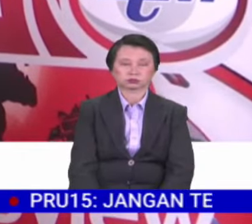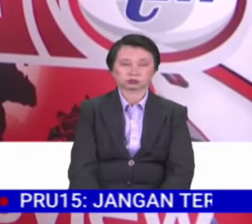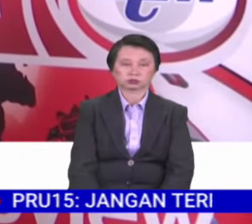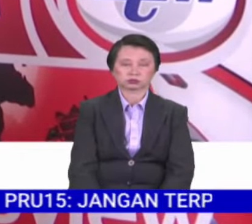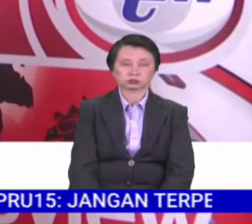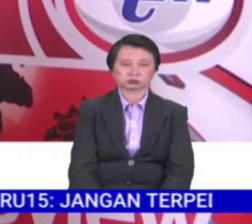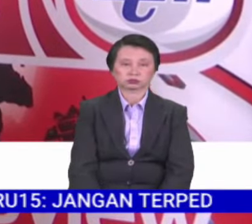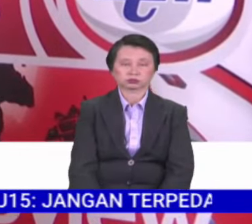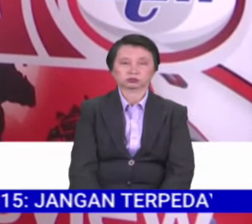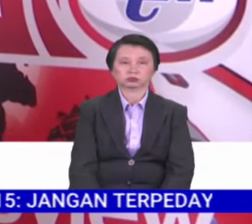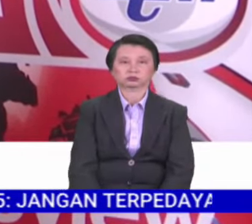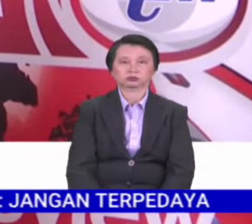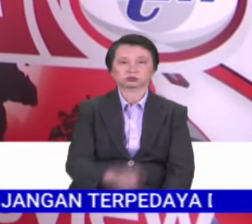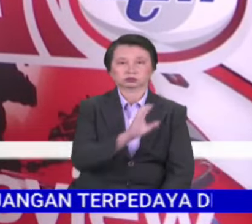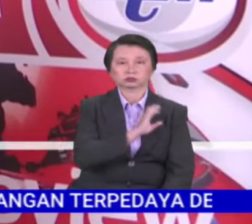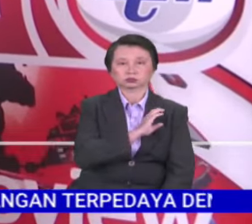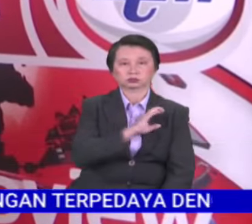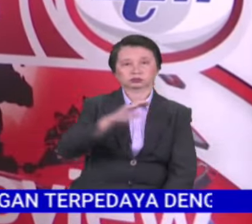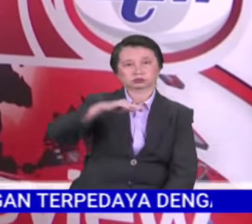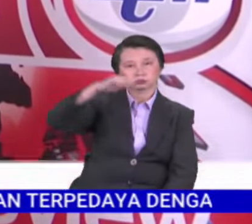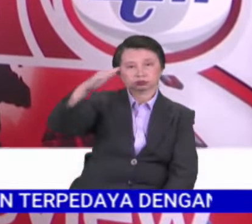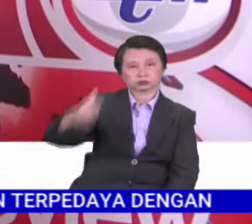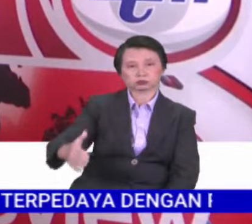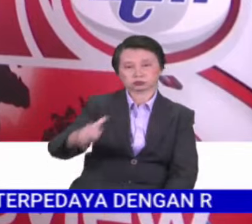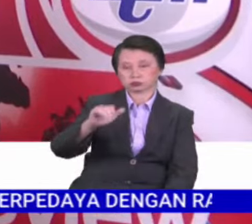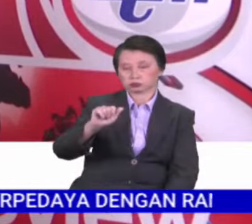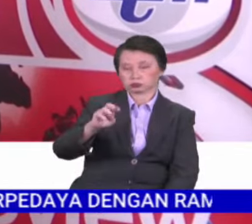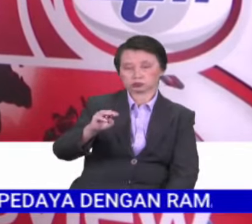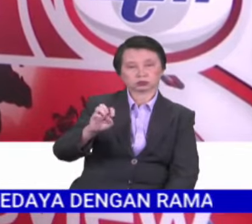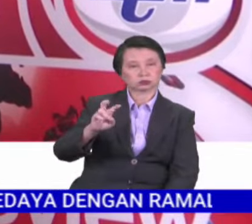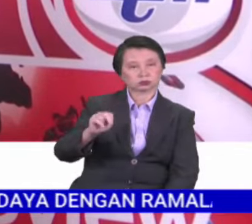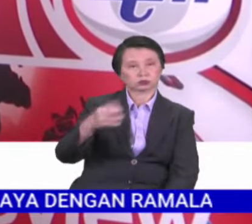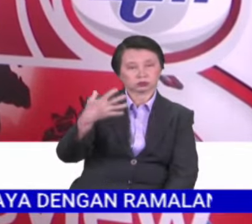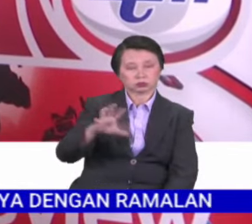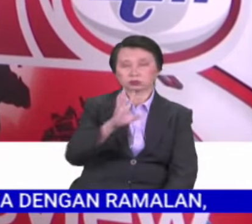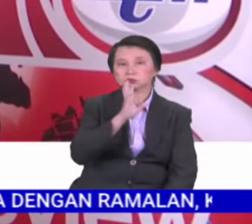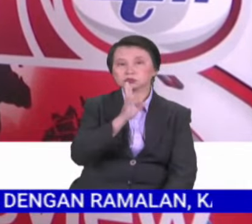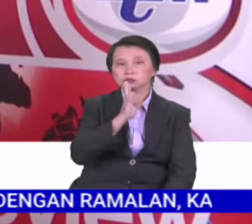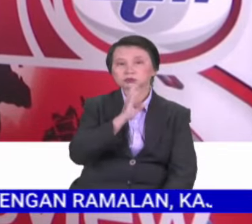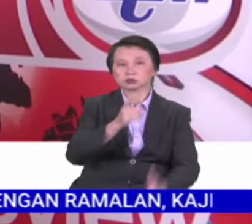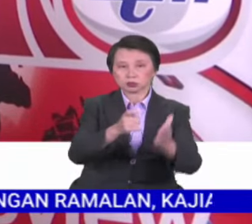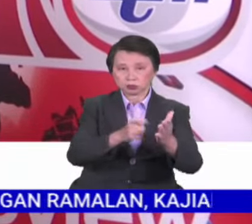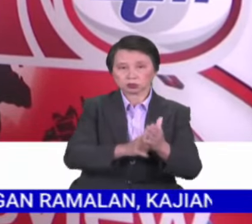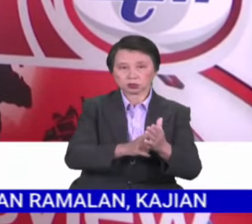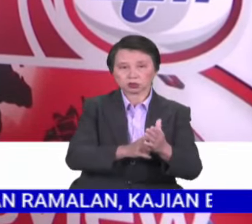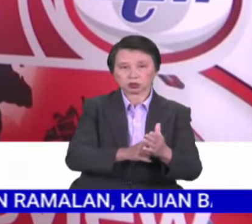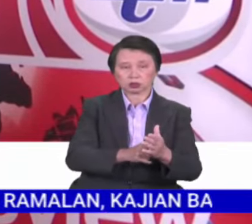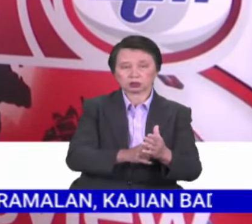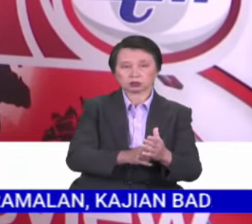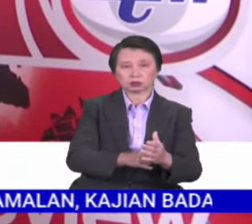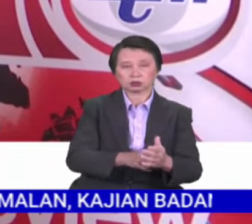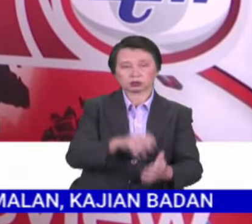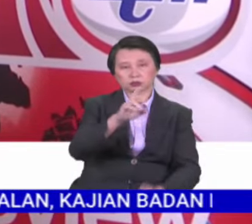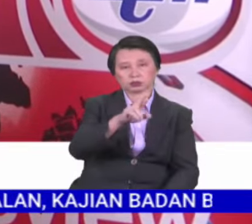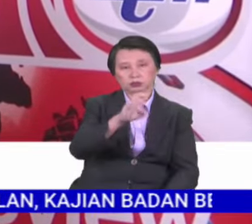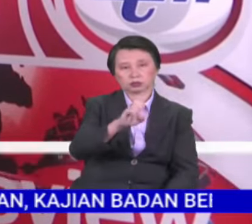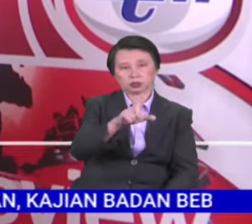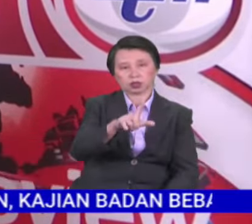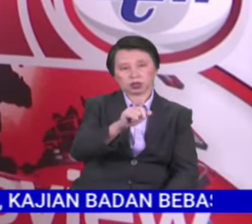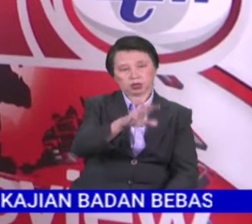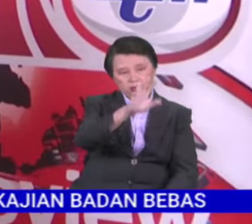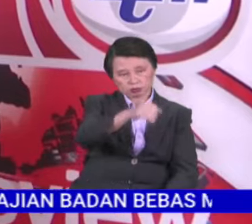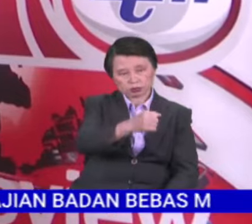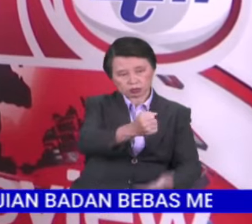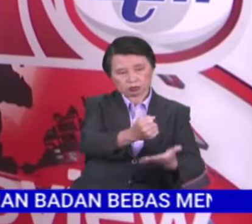Pihak PDRM Bukit Aman telah pun menyatakan keperluan bantuan sumber manusia di peringkat rela sendiri untuk